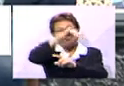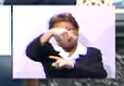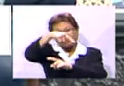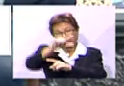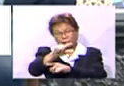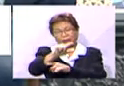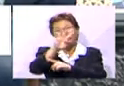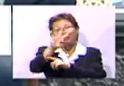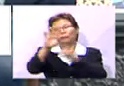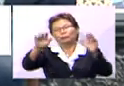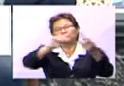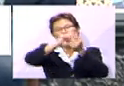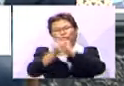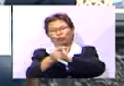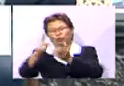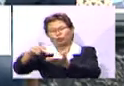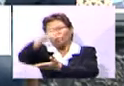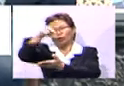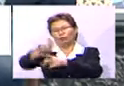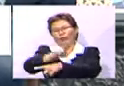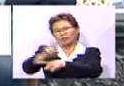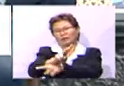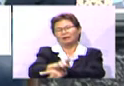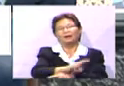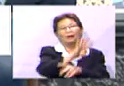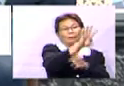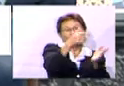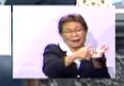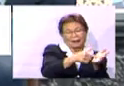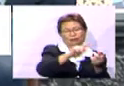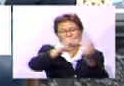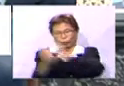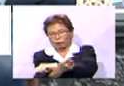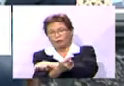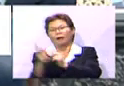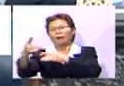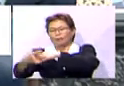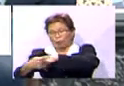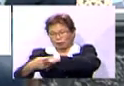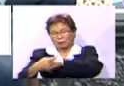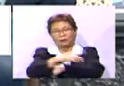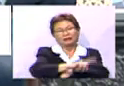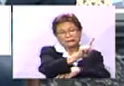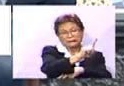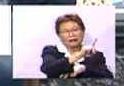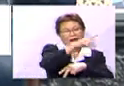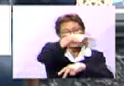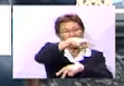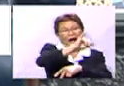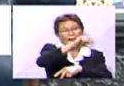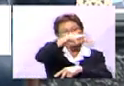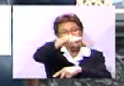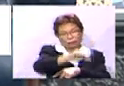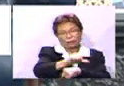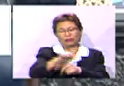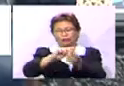itu empat telah ditukar kepada kolej vokasional empat lagi ditukar kepada Politeknik dan sebuah ipg ditukar